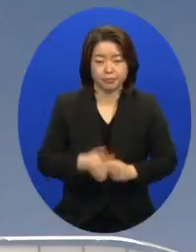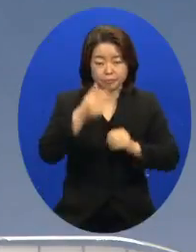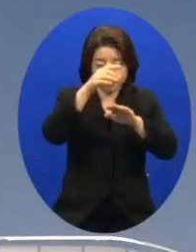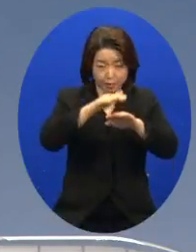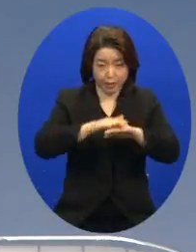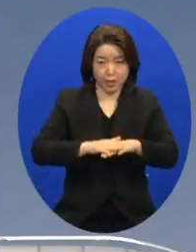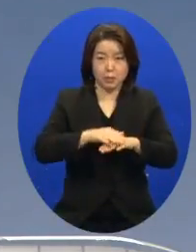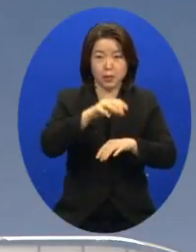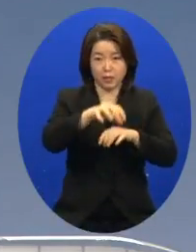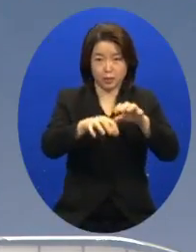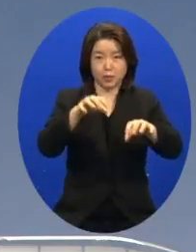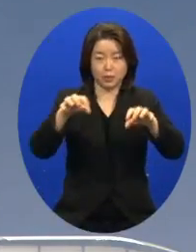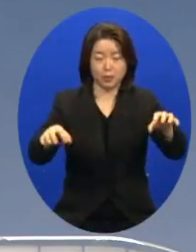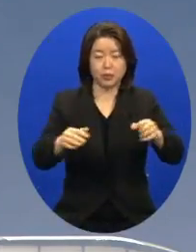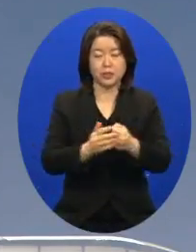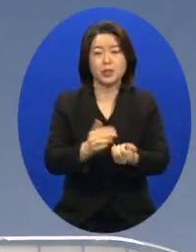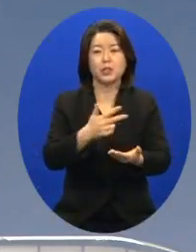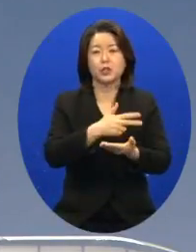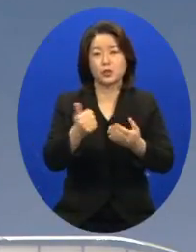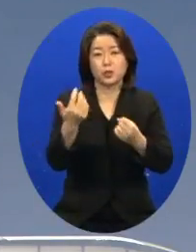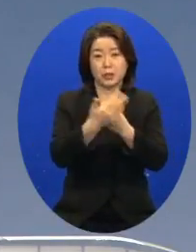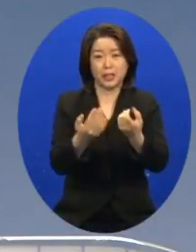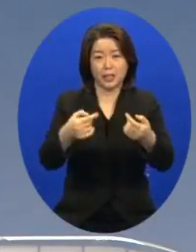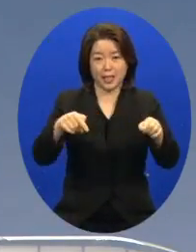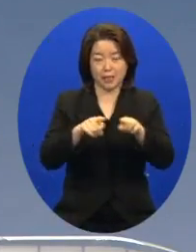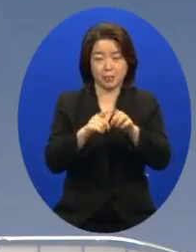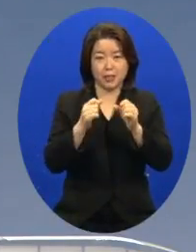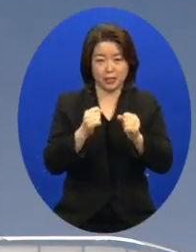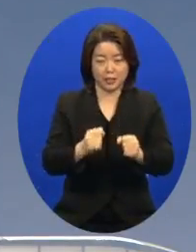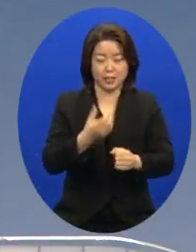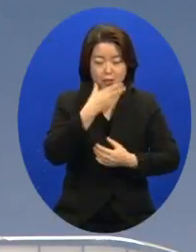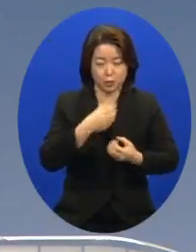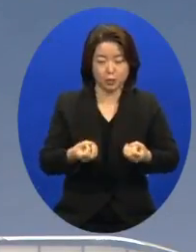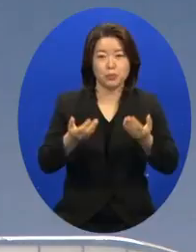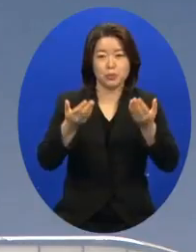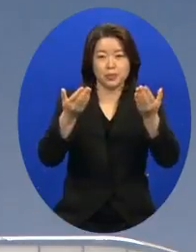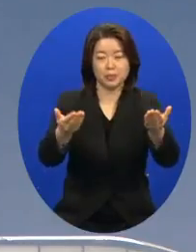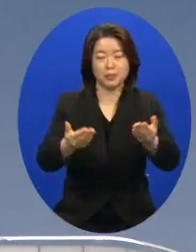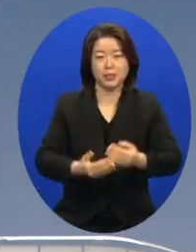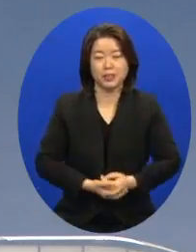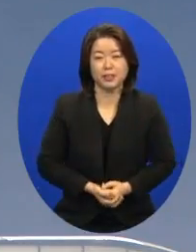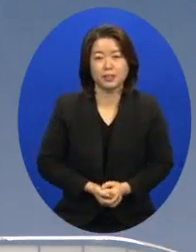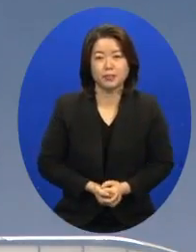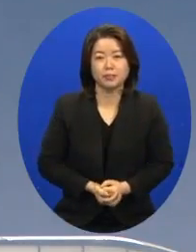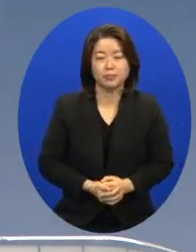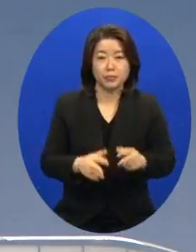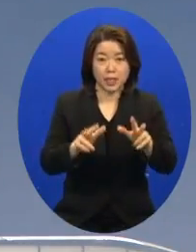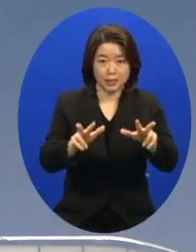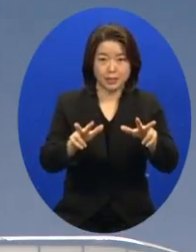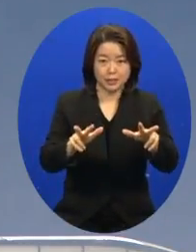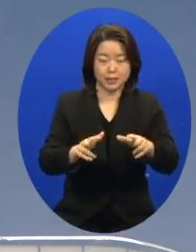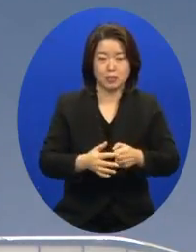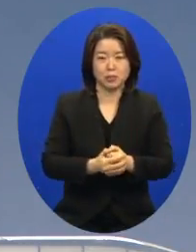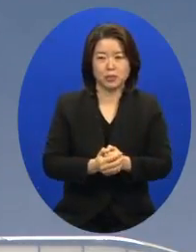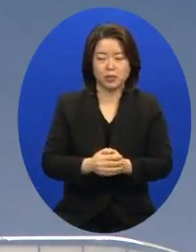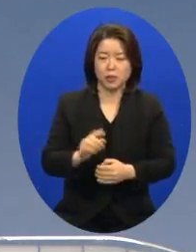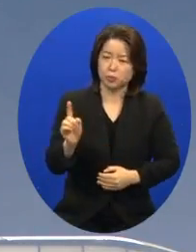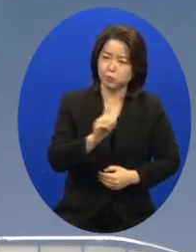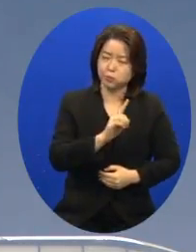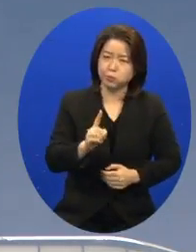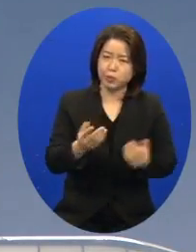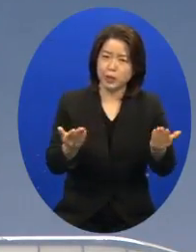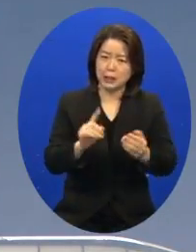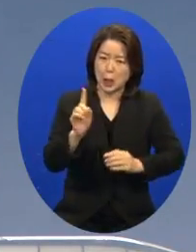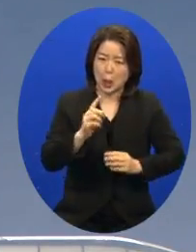처소에서 죄 은혜가 함께 하시기를 축복합니다 아 지금은 도대체 어떻게 일이